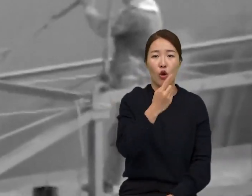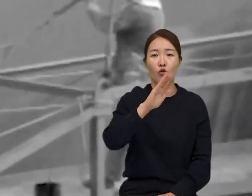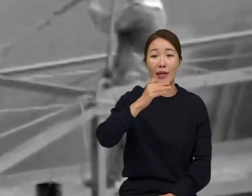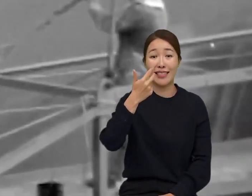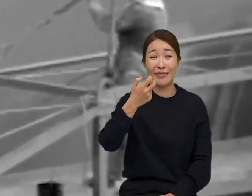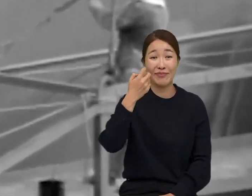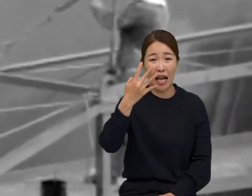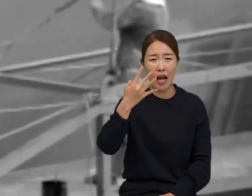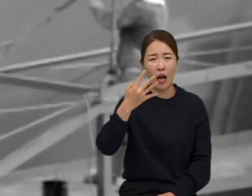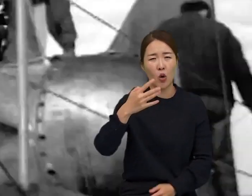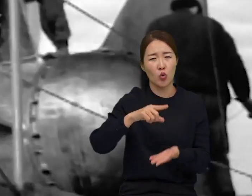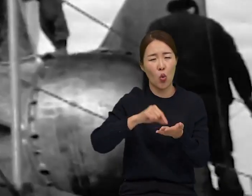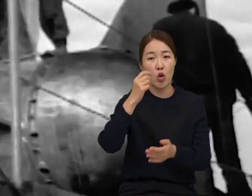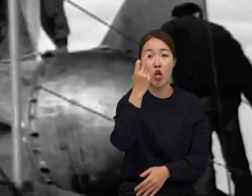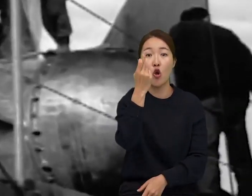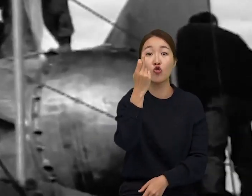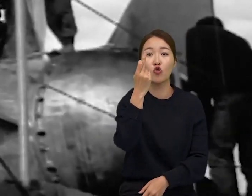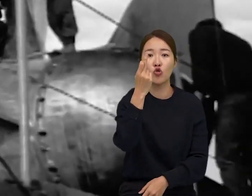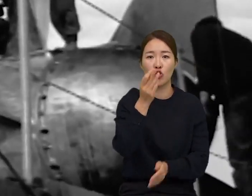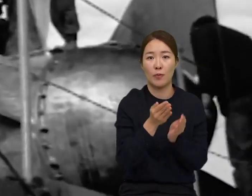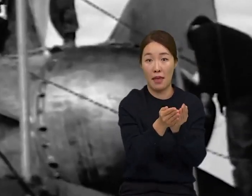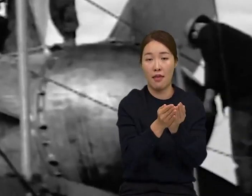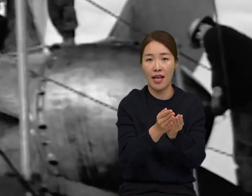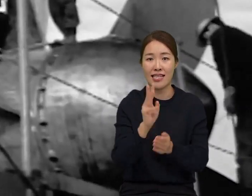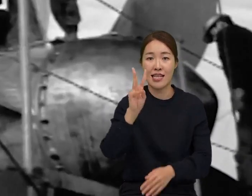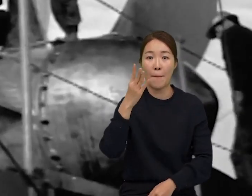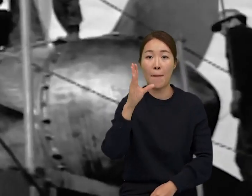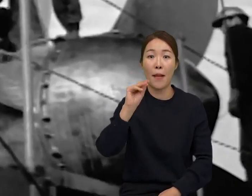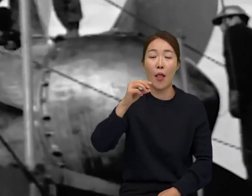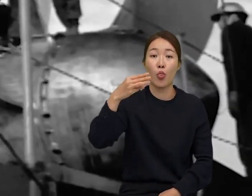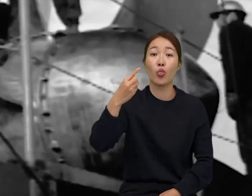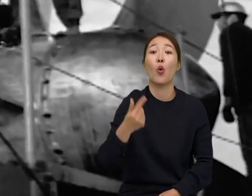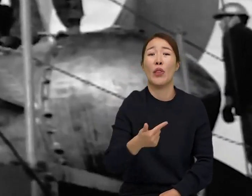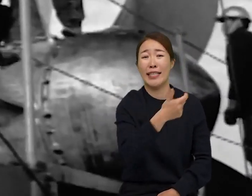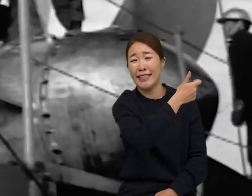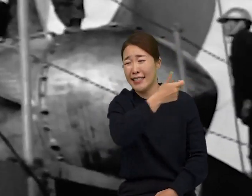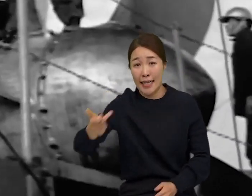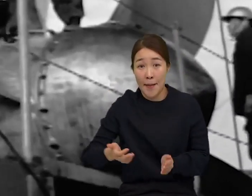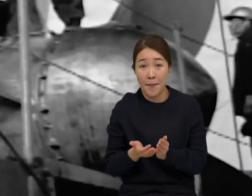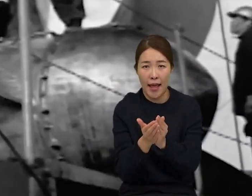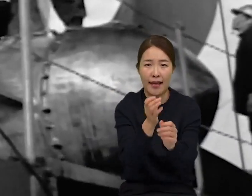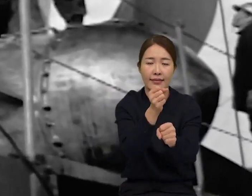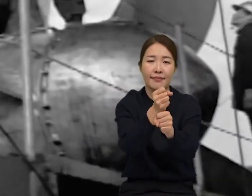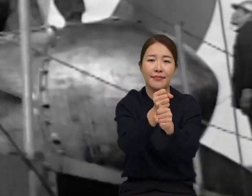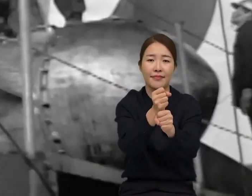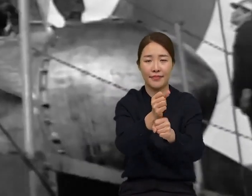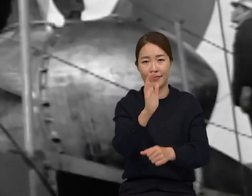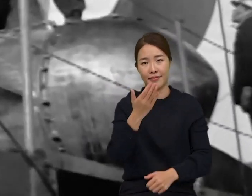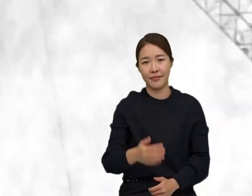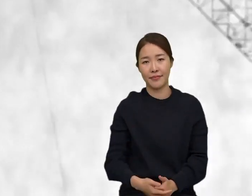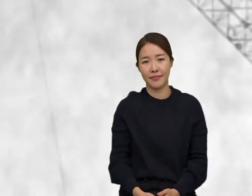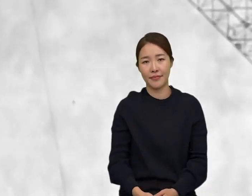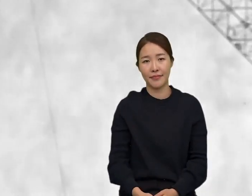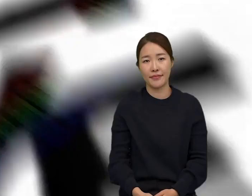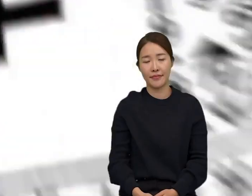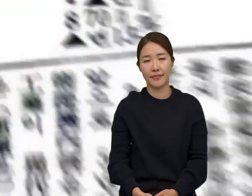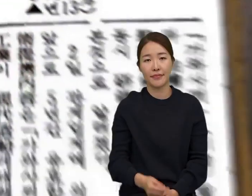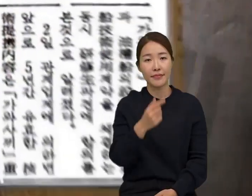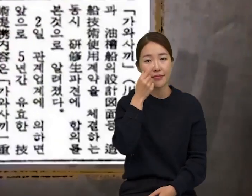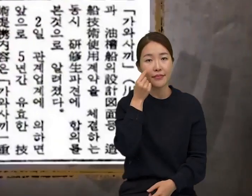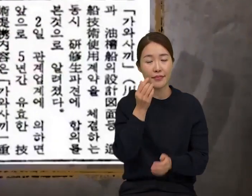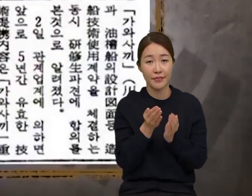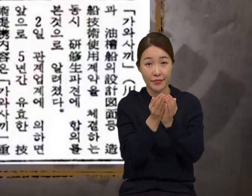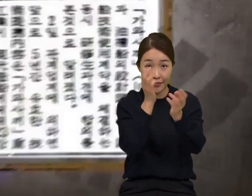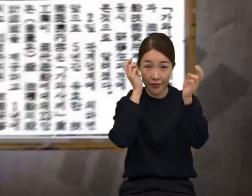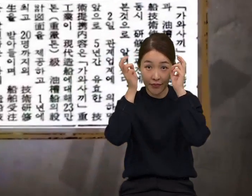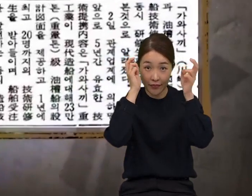1973년부터 1974년 초까지 총 12척 300만 톤의 초대형 유조선을 건조하게 됐다.